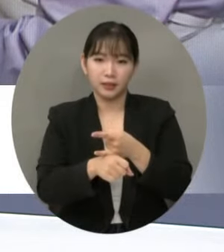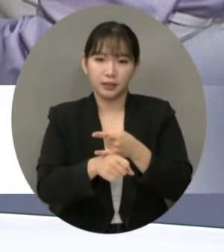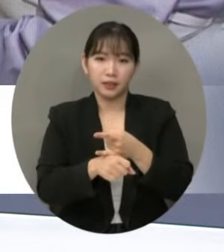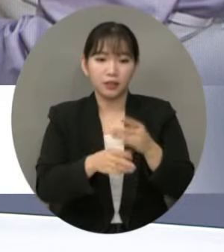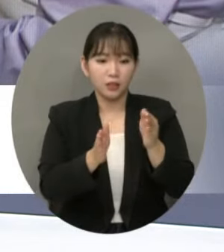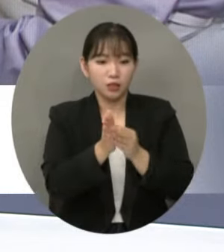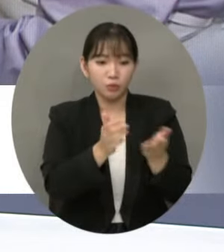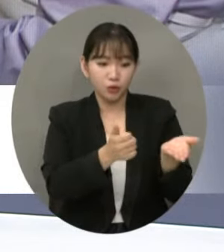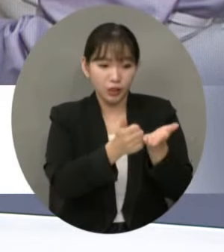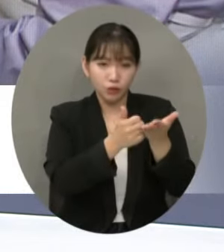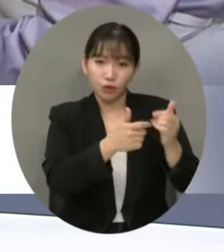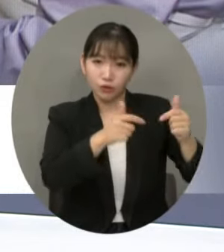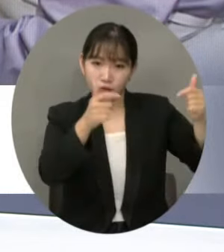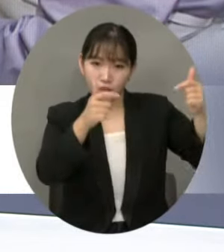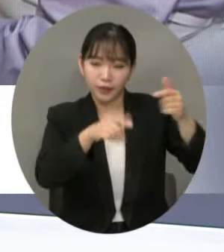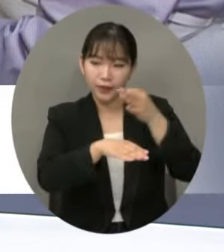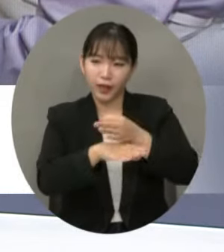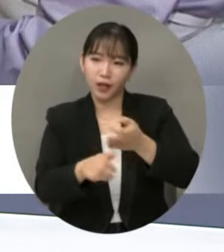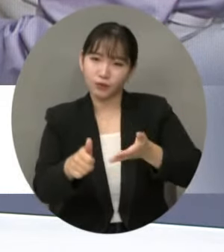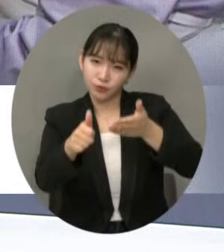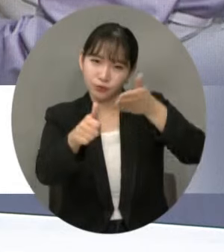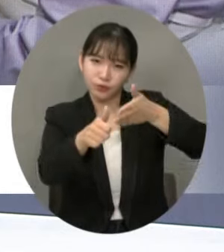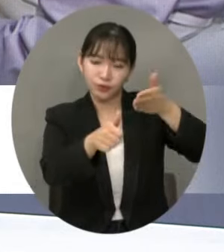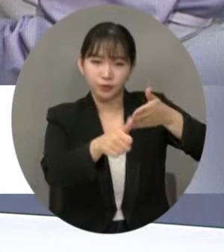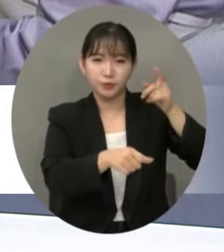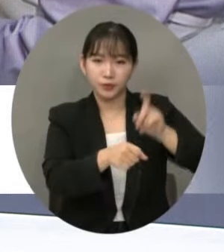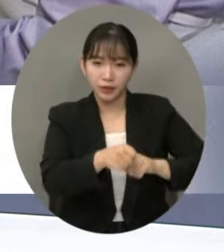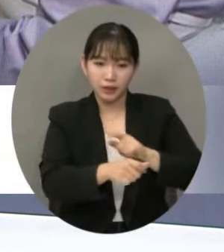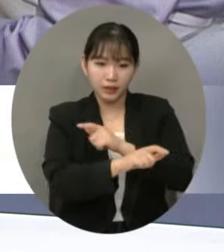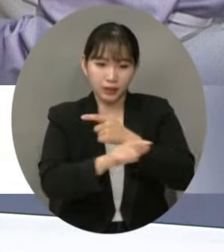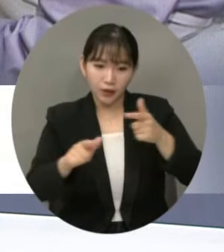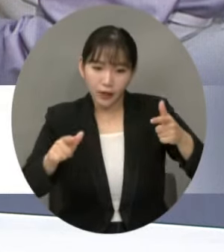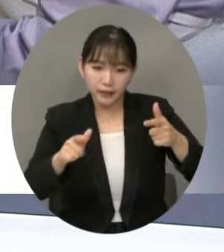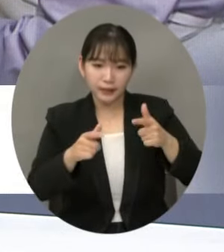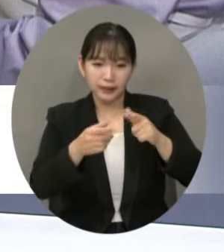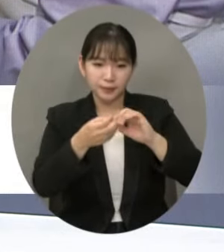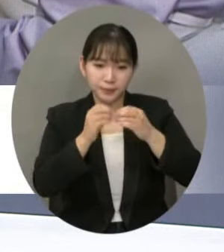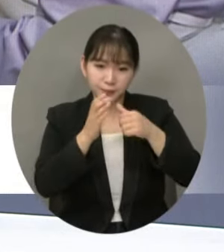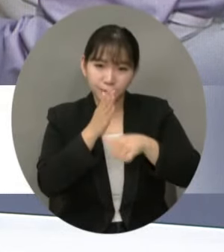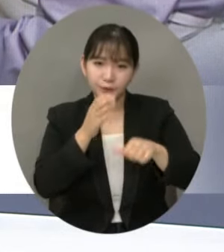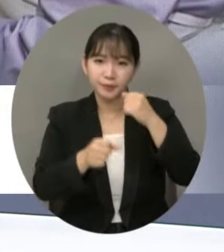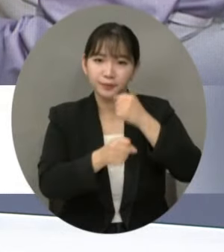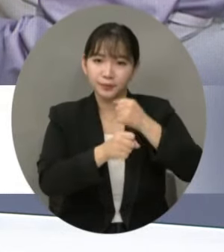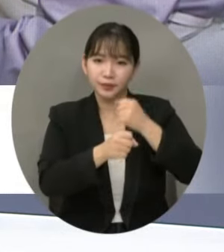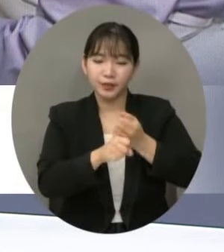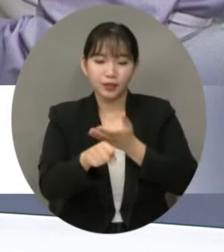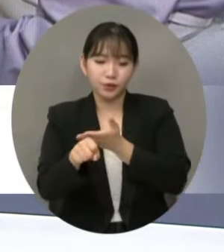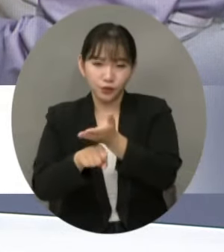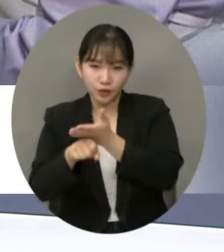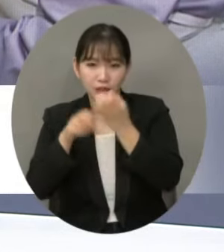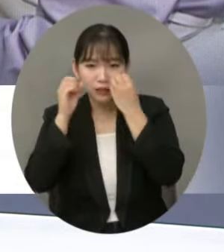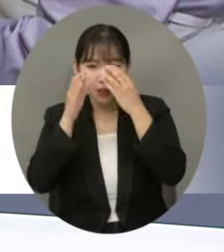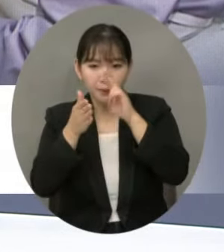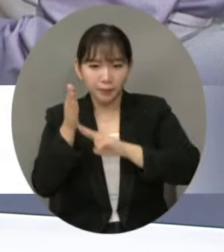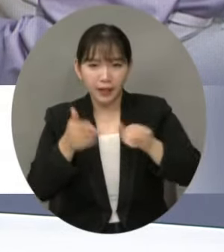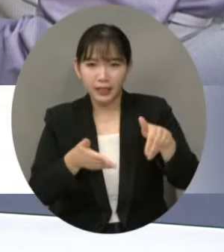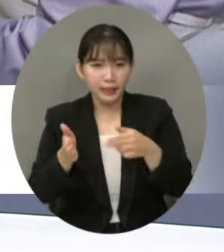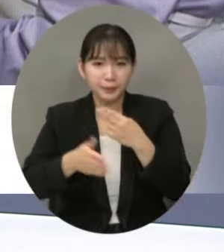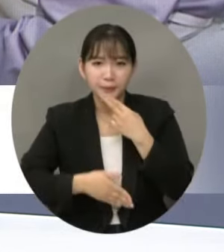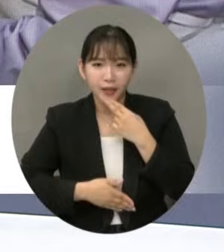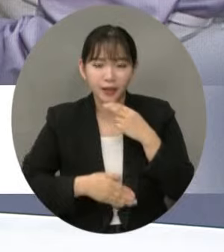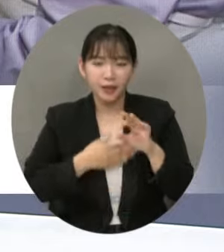전복 생산량이 늘면서 소비 촉진을 위한 건데 다양한 가공품 개발과 수출 등 새로운 판로가 확보되지